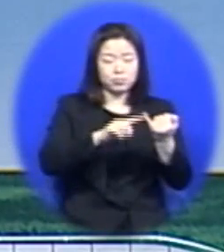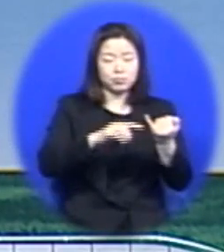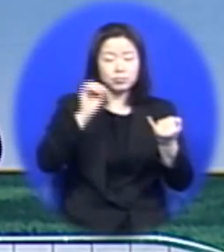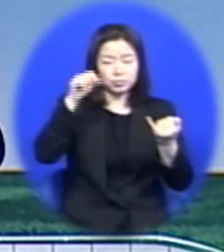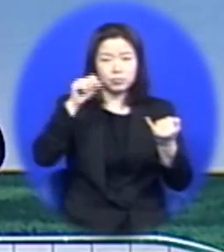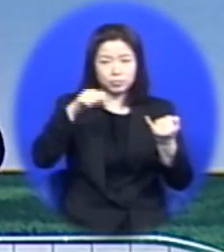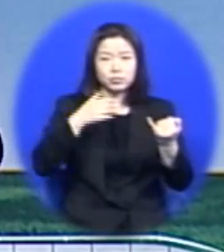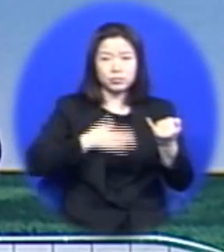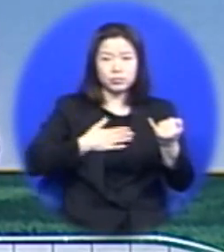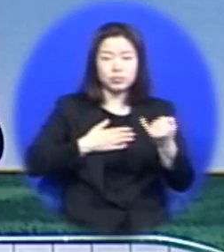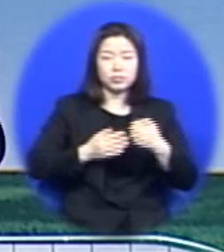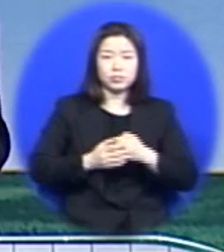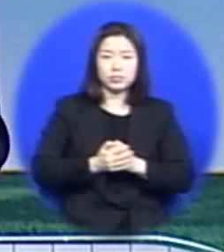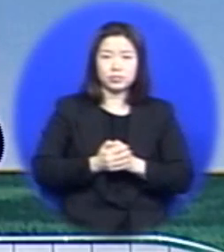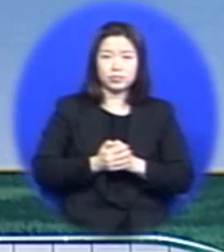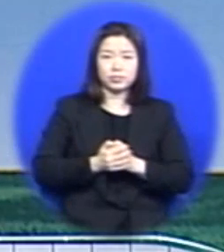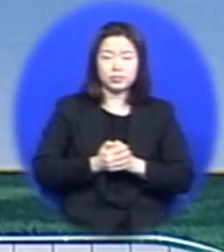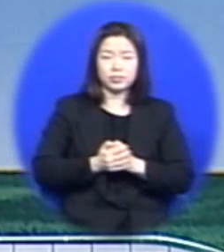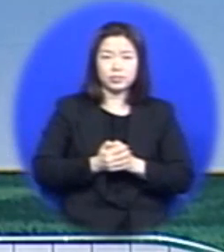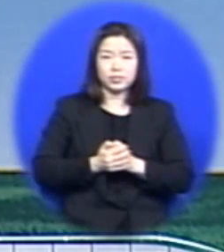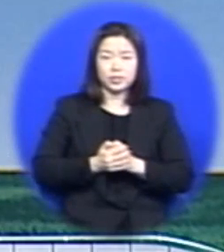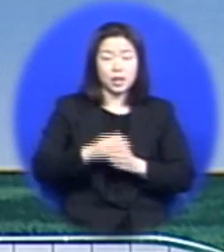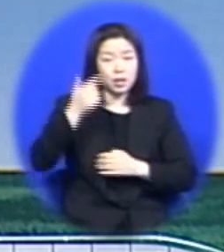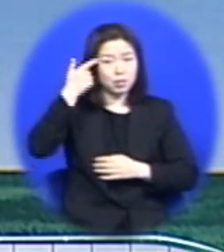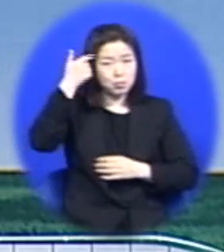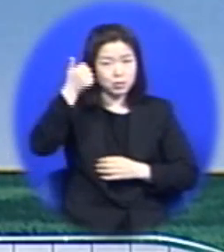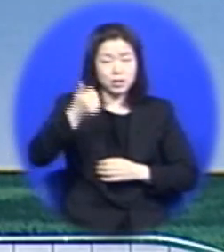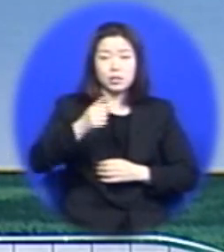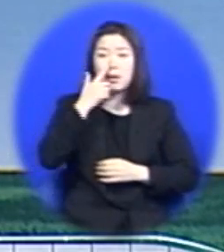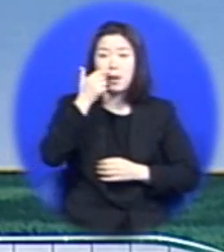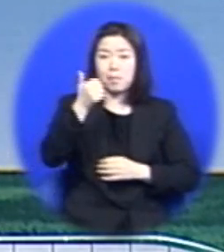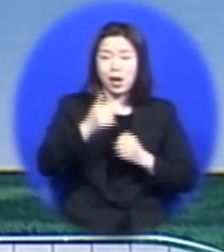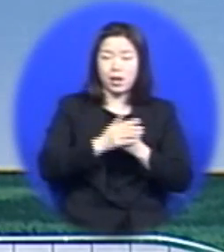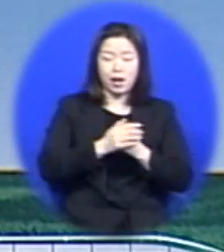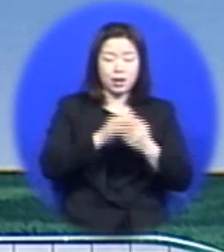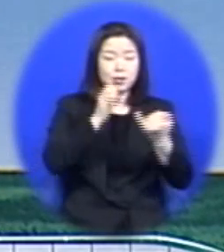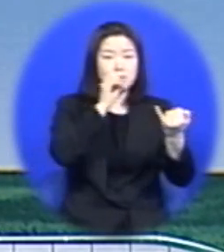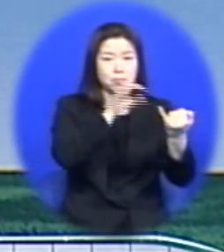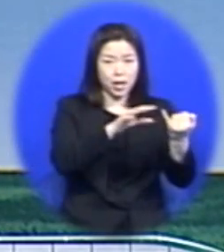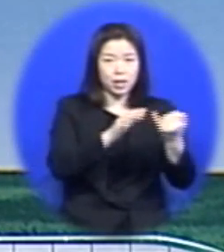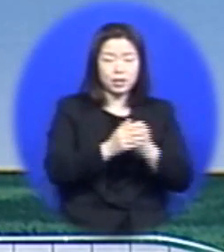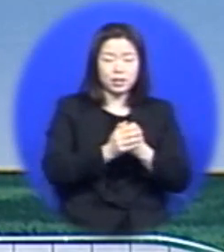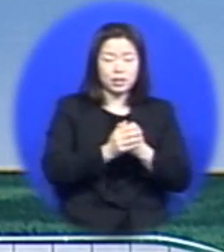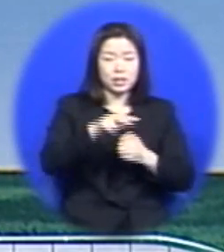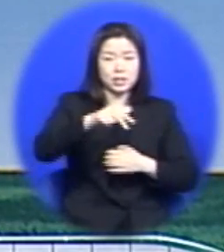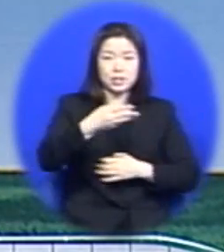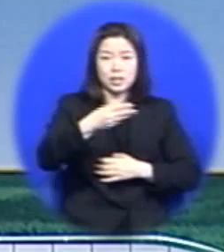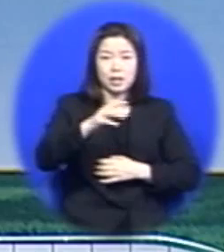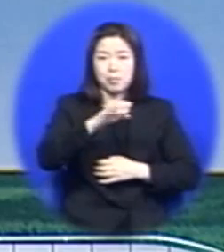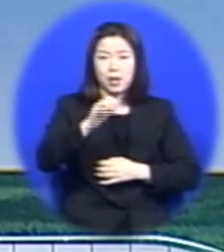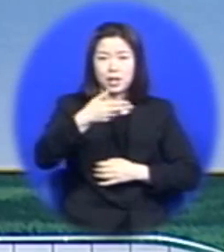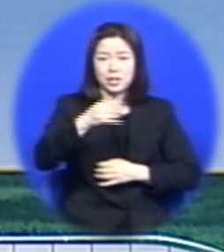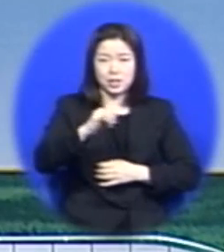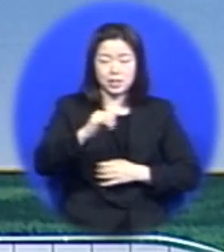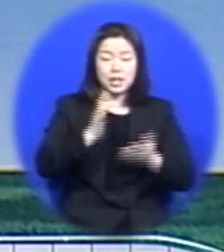그랬습니다. 그랬더니 그 목사님인 아빠가 말했습니다. 스테바니, 예수님을